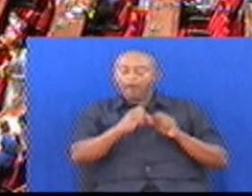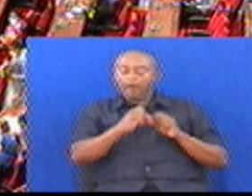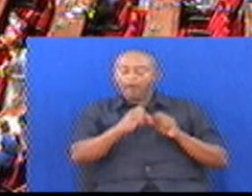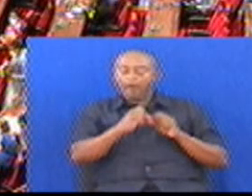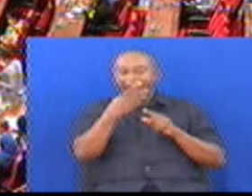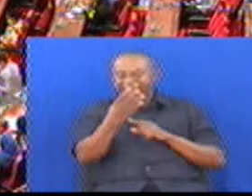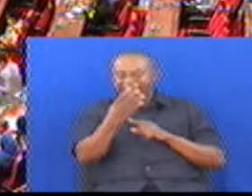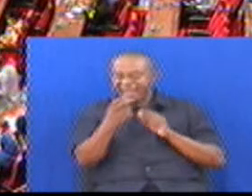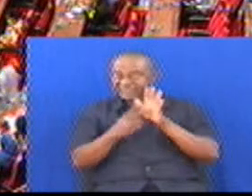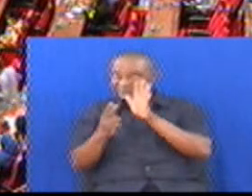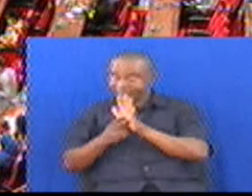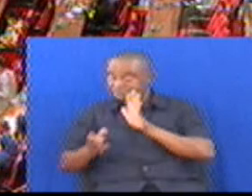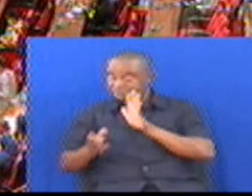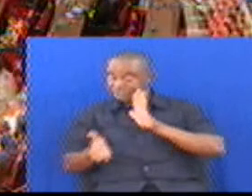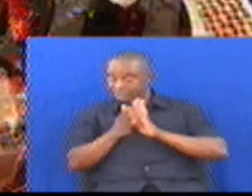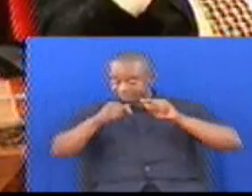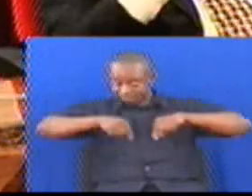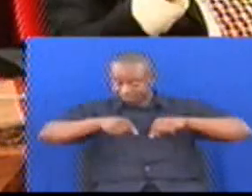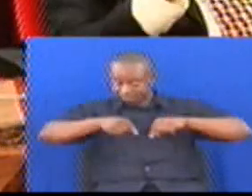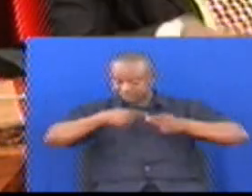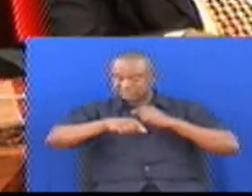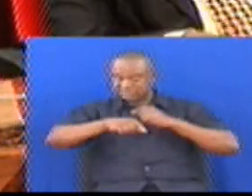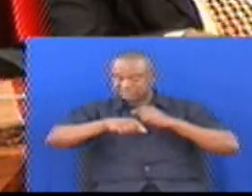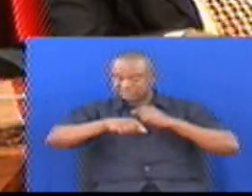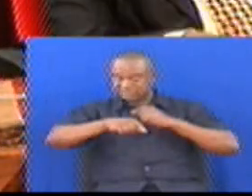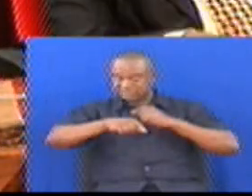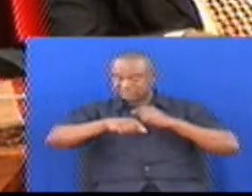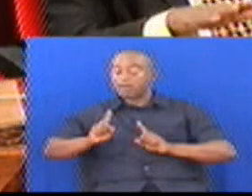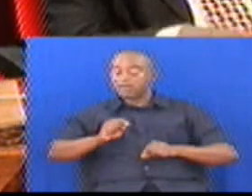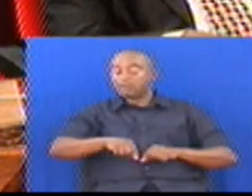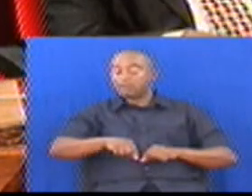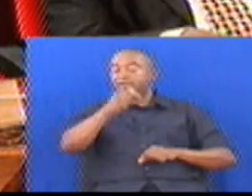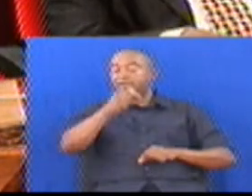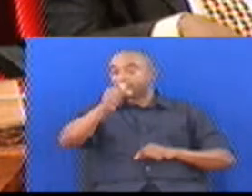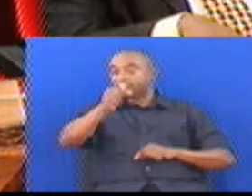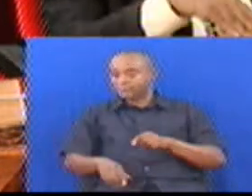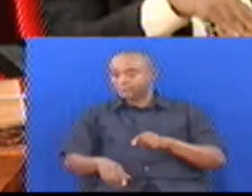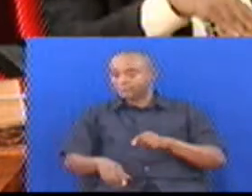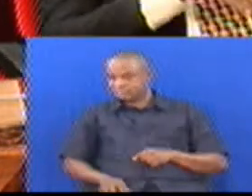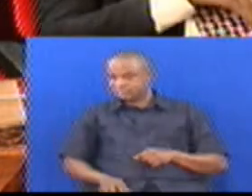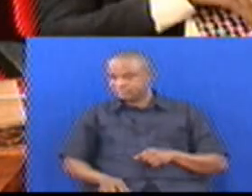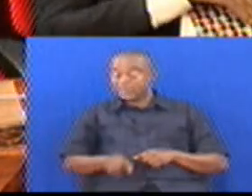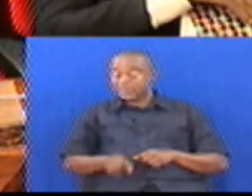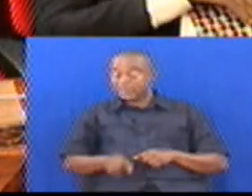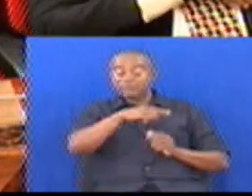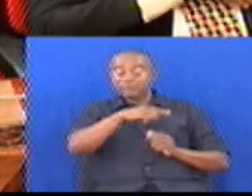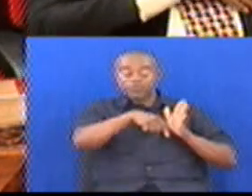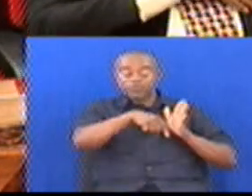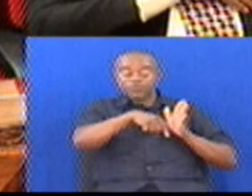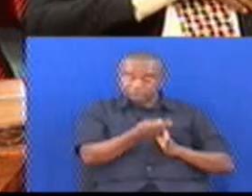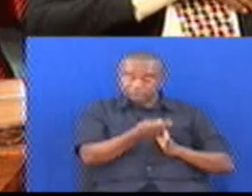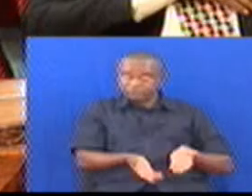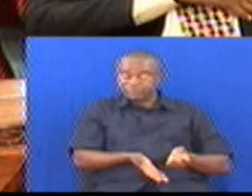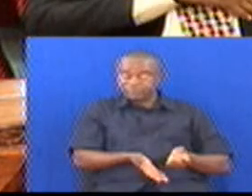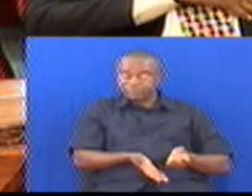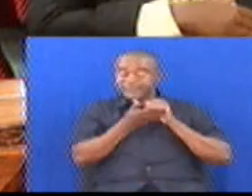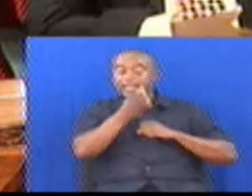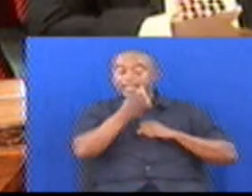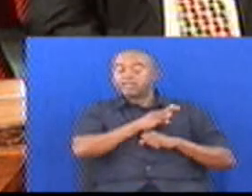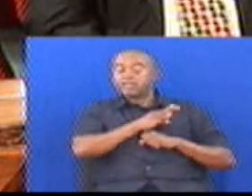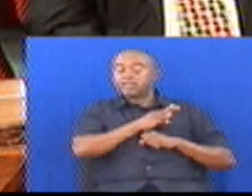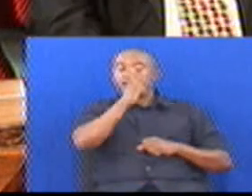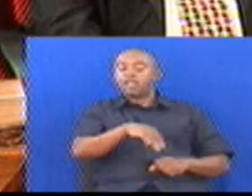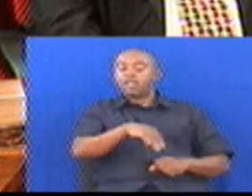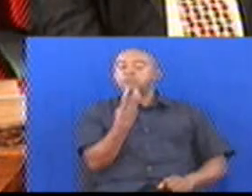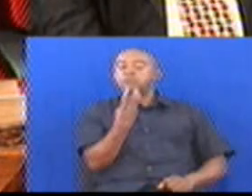8477 vimeanzishwa katika maeneo mbalimbali nchini, na hivyo kuwezesha ongezeko la ajira